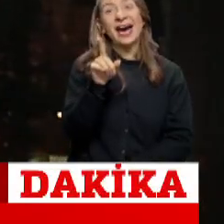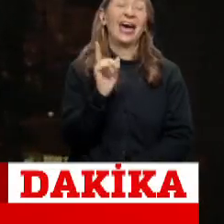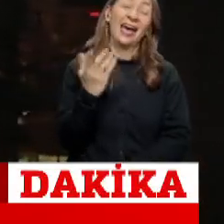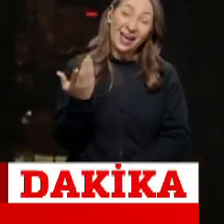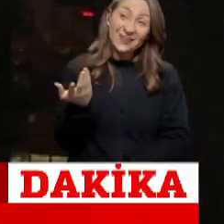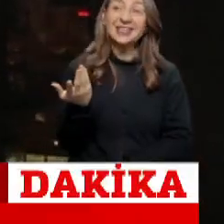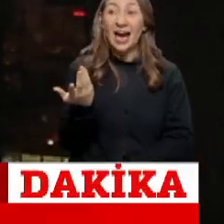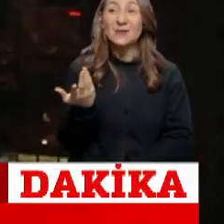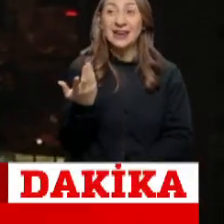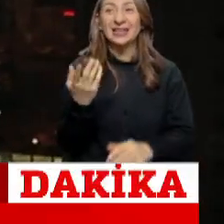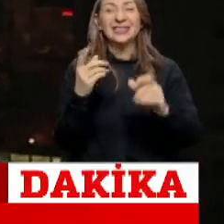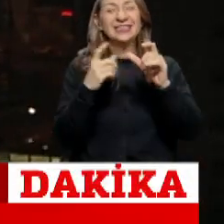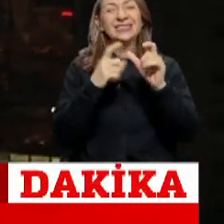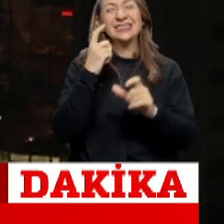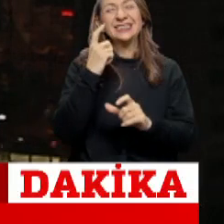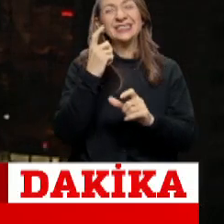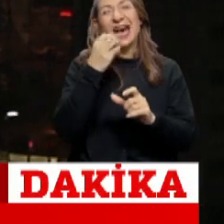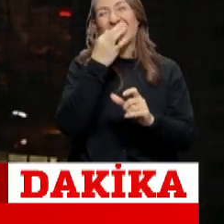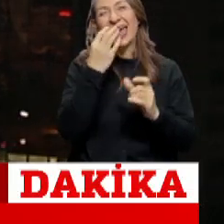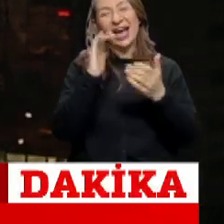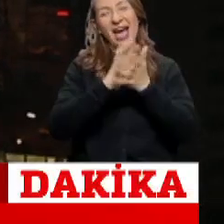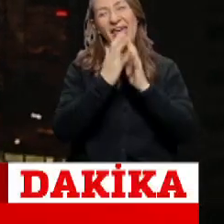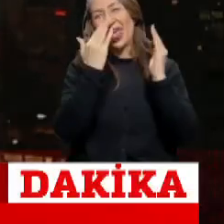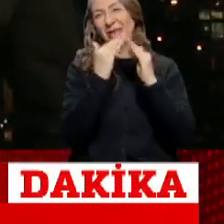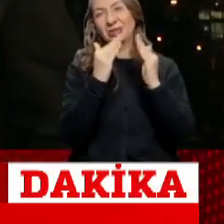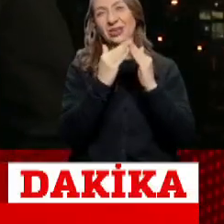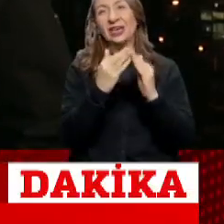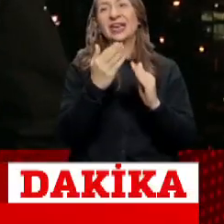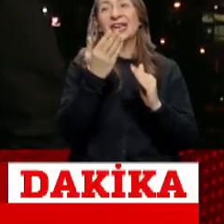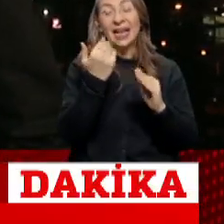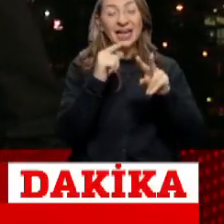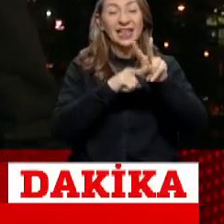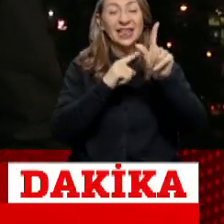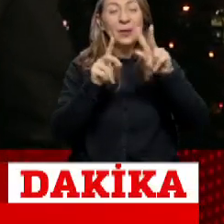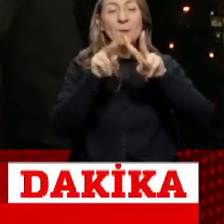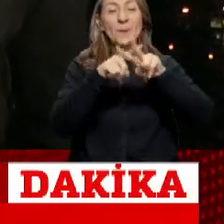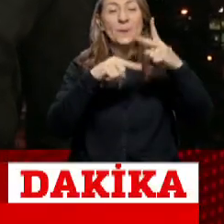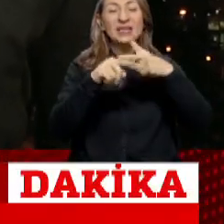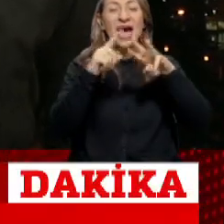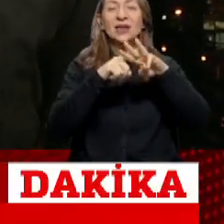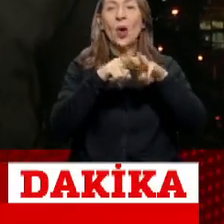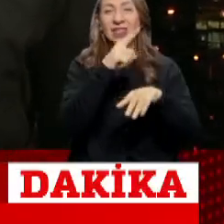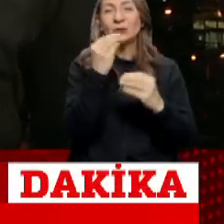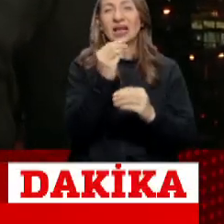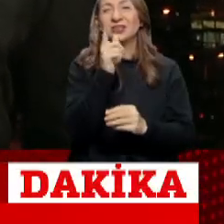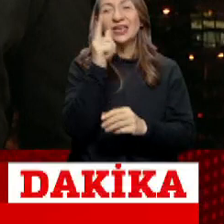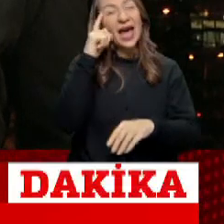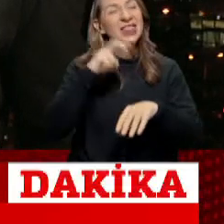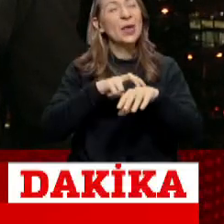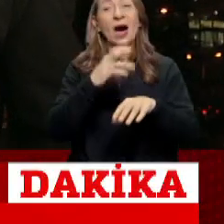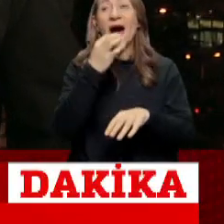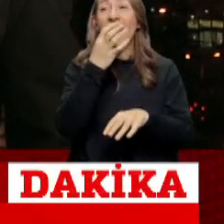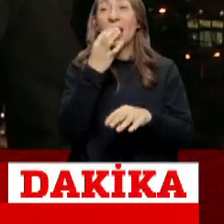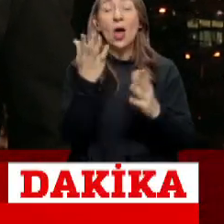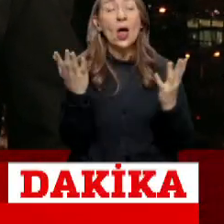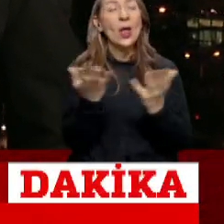Evet, ama Selçuk, Ankara'ya kar yakışıyor gerçekten. Geldi Yılmaz Erdoğan'ın o güzel şiirini ama